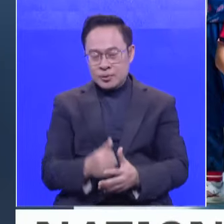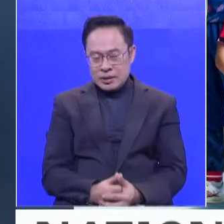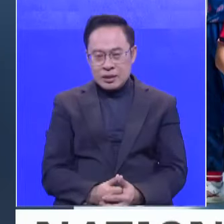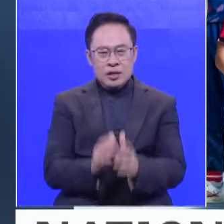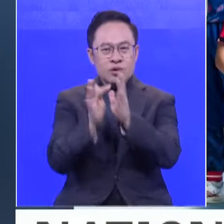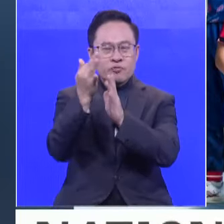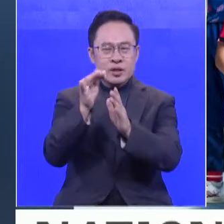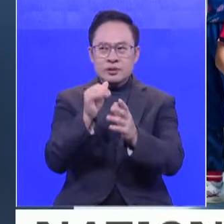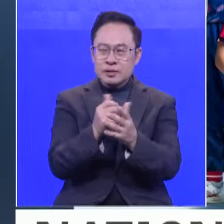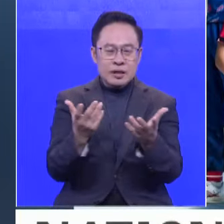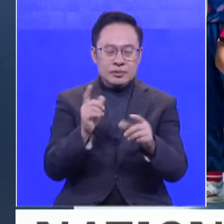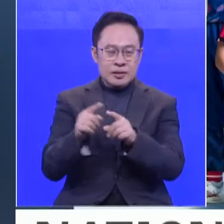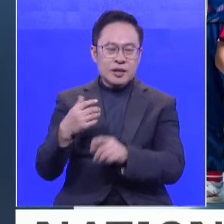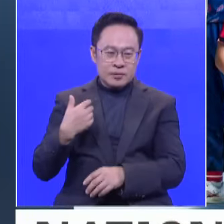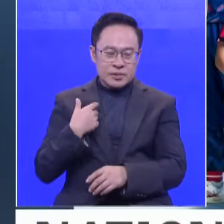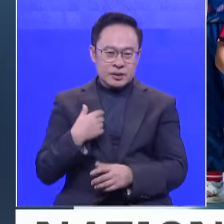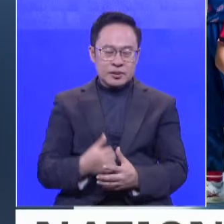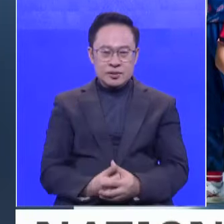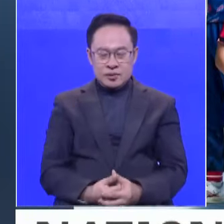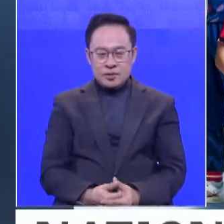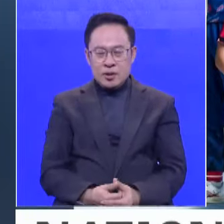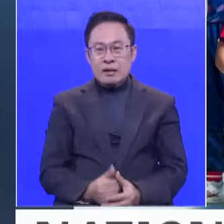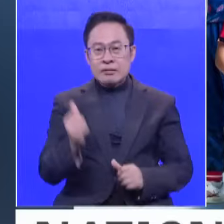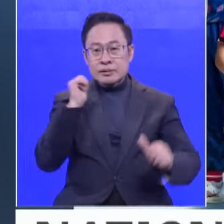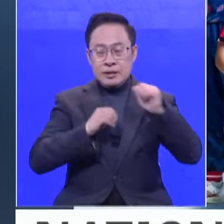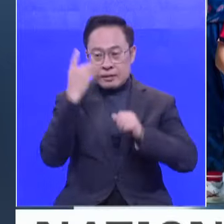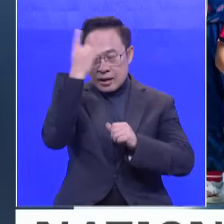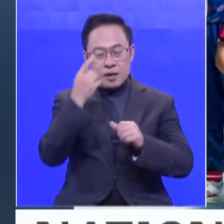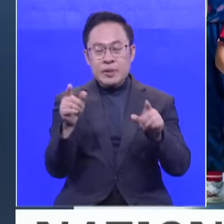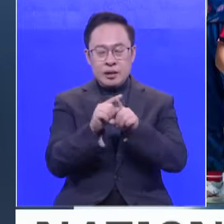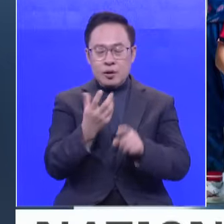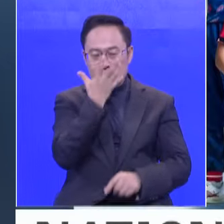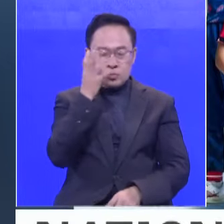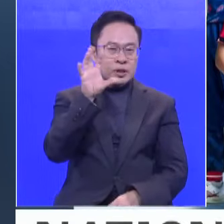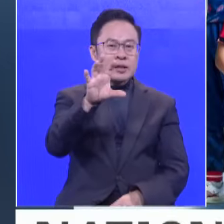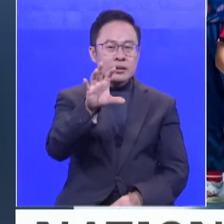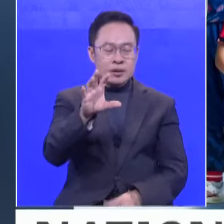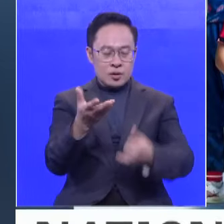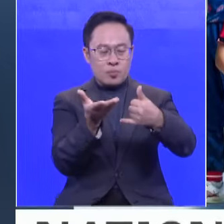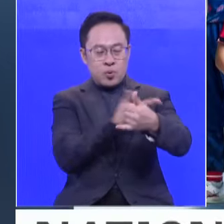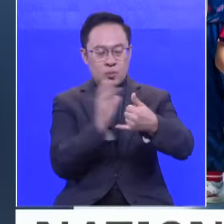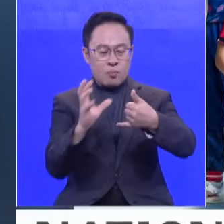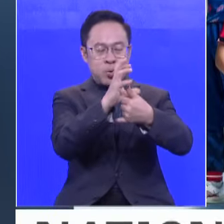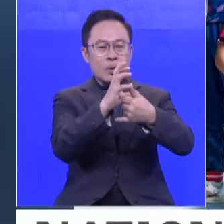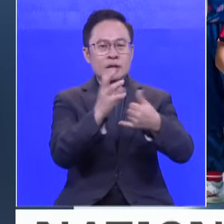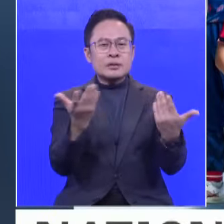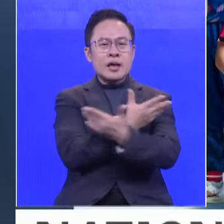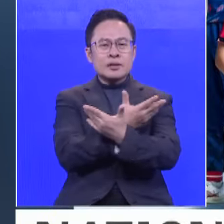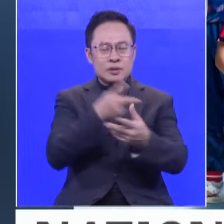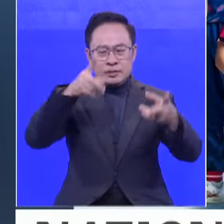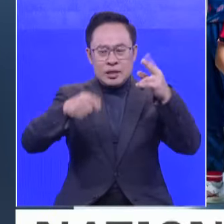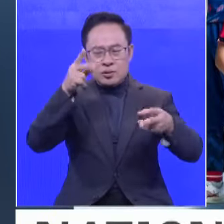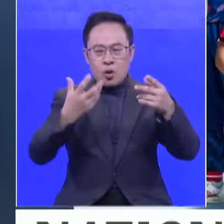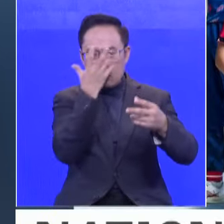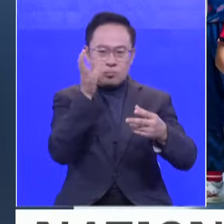แหลปแพนด้านี่เขาก็ไม่ธรรมดาเหมือนกันนะดาราหลายคนก็เอาหัวตัวเองมาตัดต่อรูปแบบนี้นะก็คอมเมนต์เยอะมากเลย